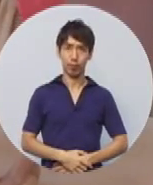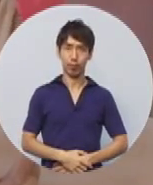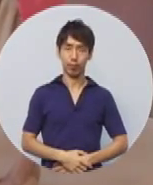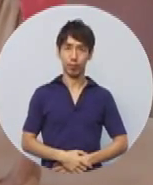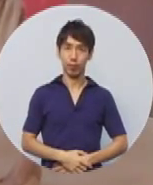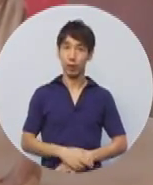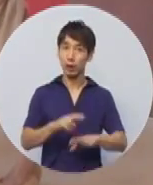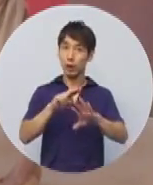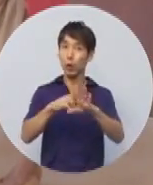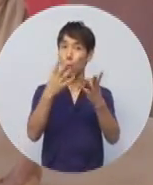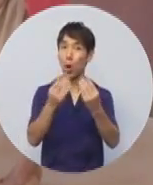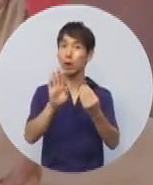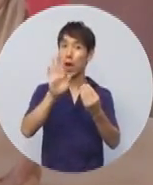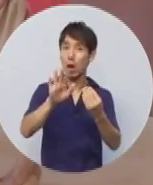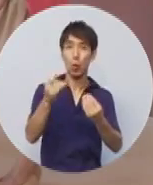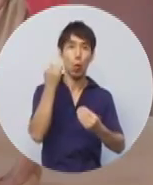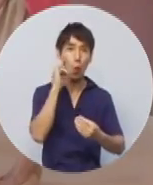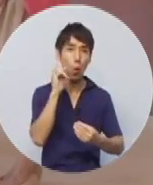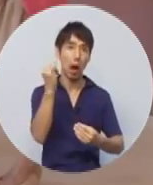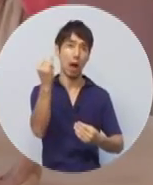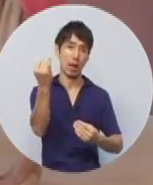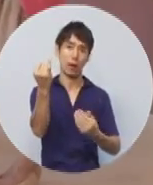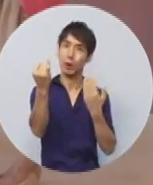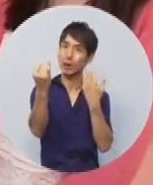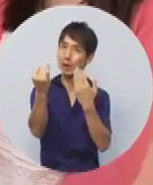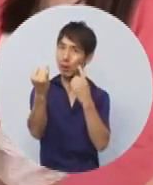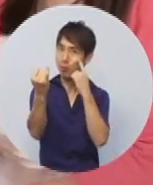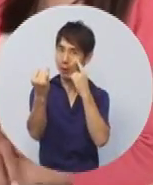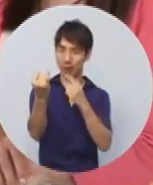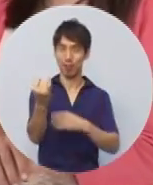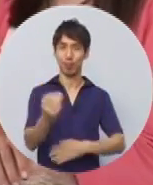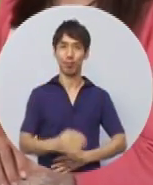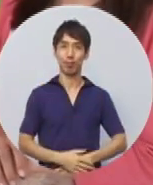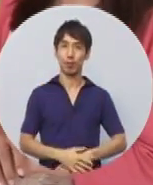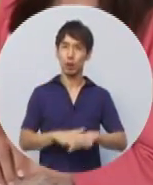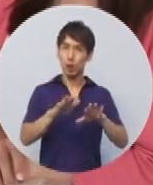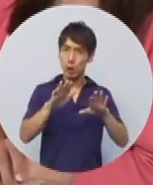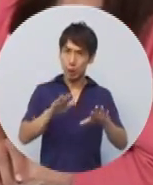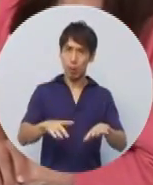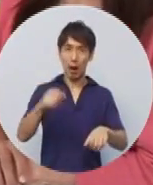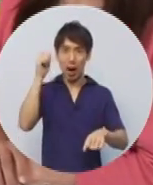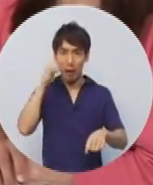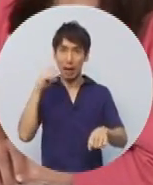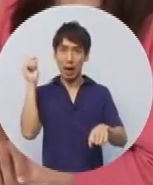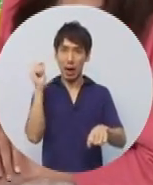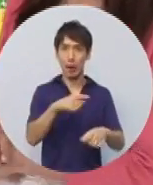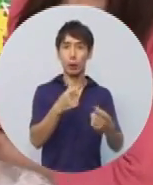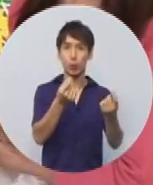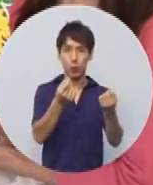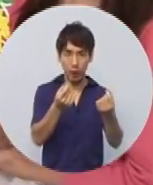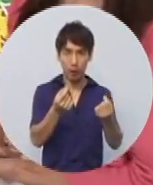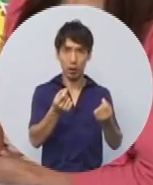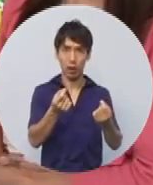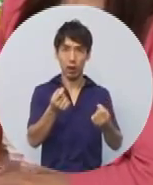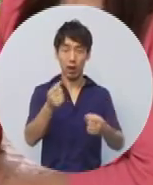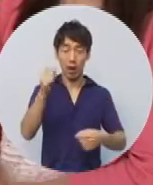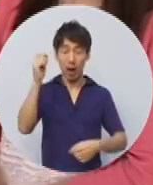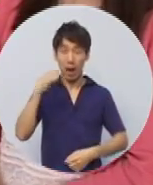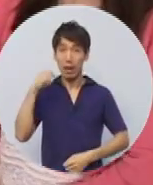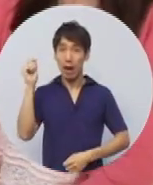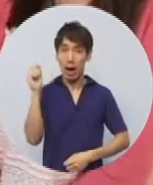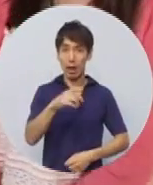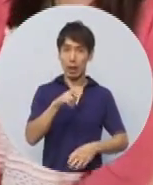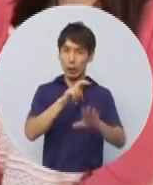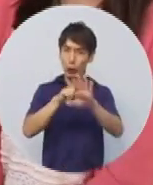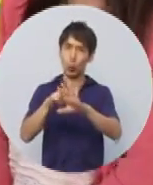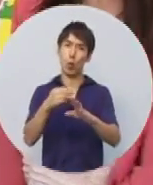診察後、お母さんにお話を伺うと、 今現在朝早いですけれども、はい、朝早くから診療できることについ